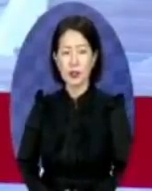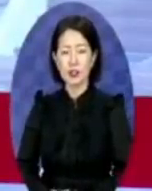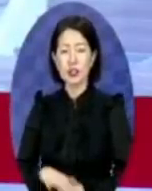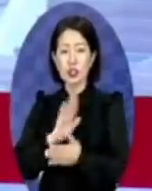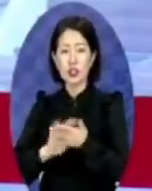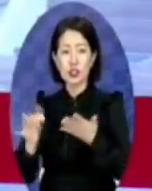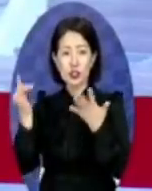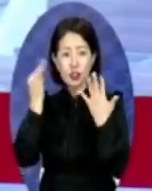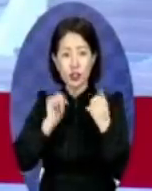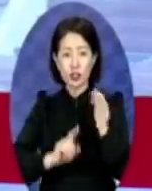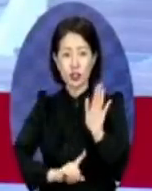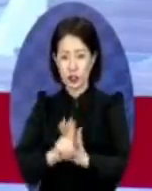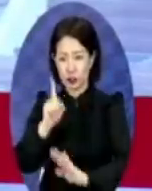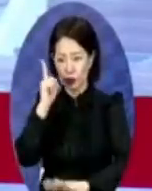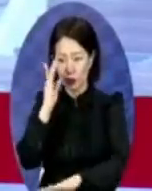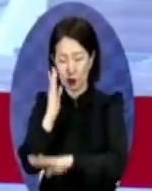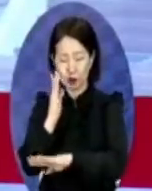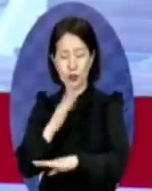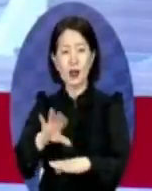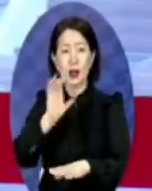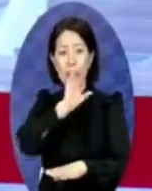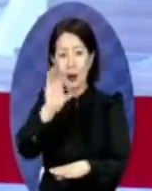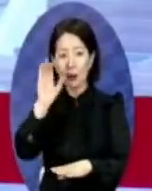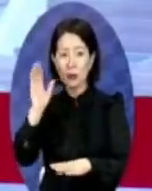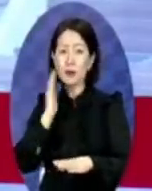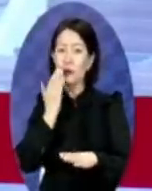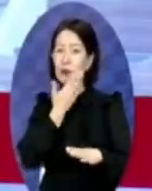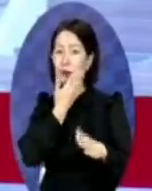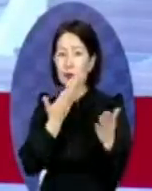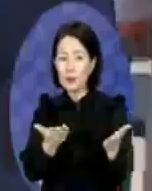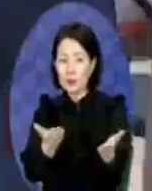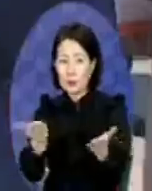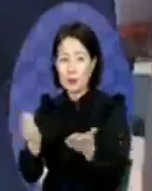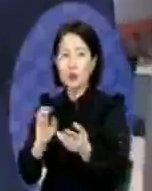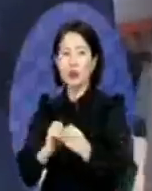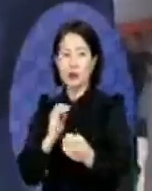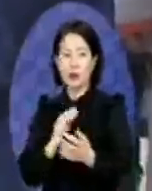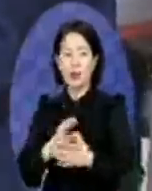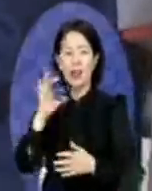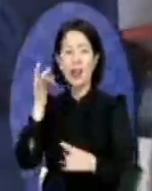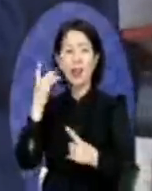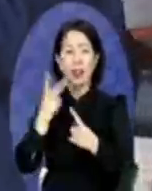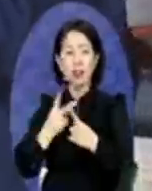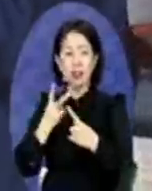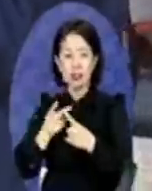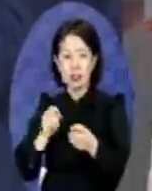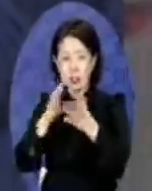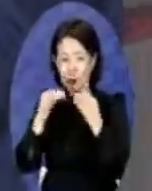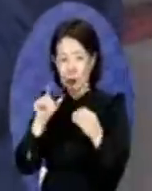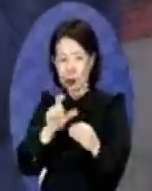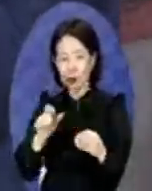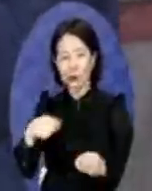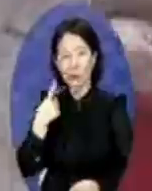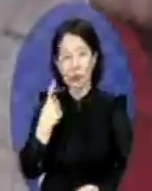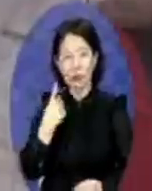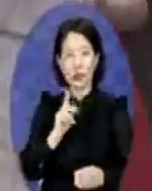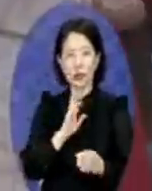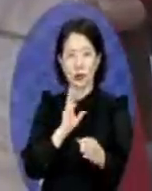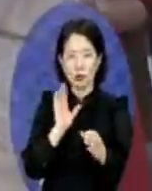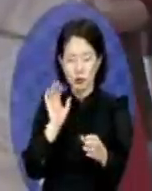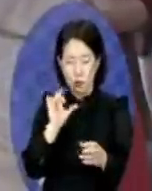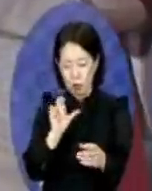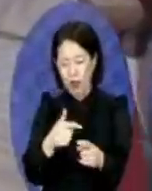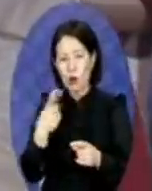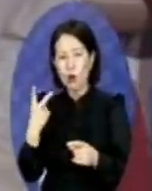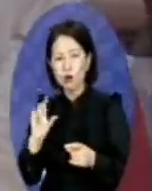Шинэ 7 өдрийн эхний өдөр албан байгууллагуудын зоолголт үргэлжиллээ. Монгол үндэсний олон нийтийн радио телевизийн уран бүтээлчид болох 1-2 дугаар суваг, MNB